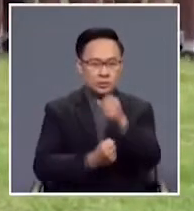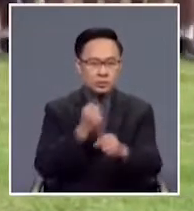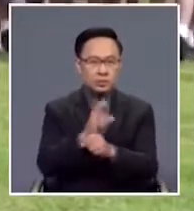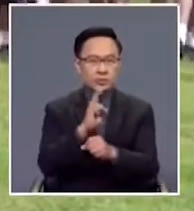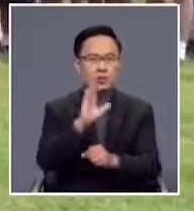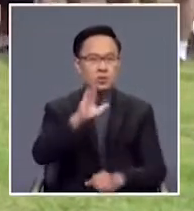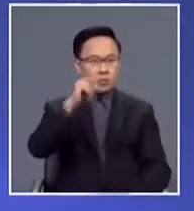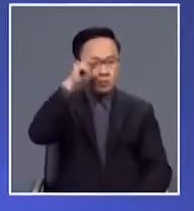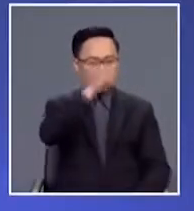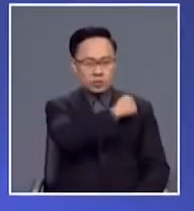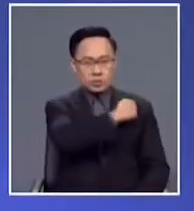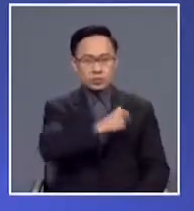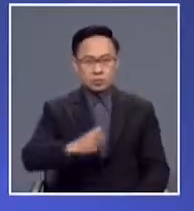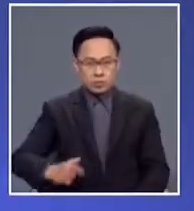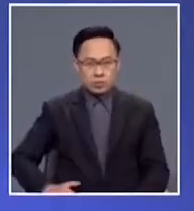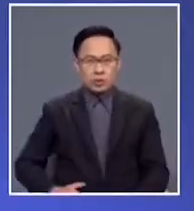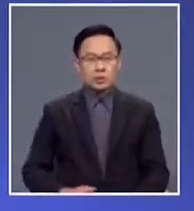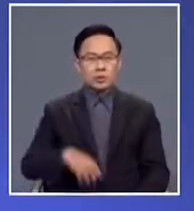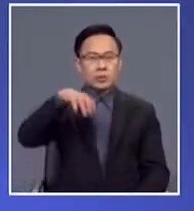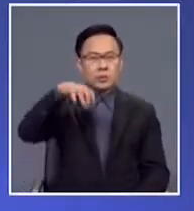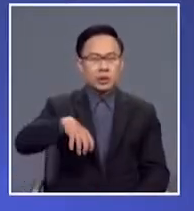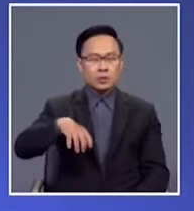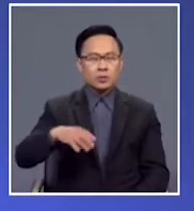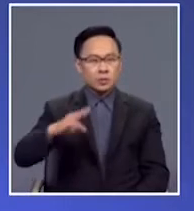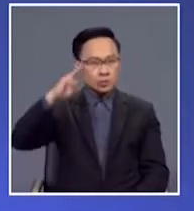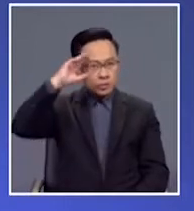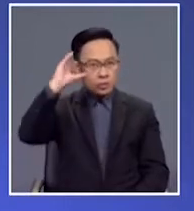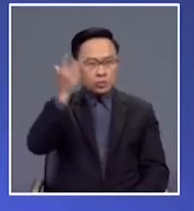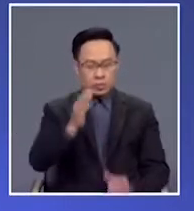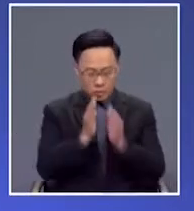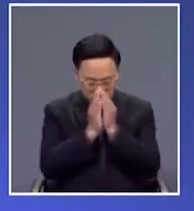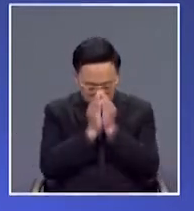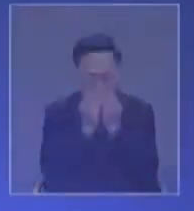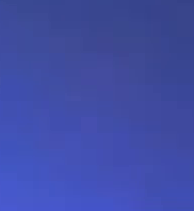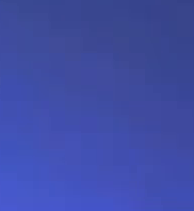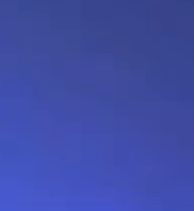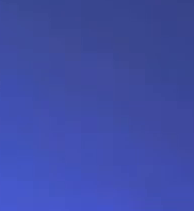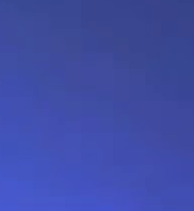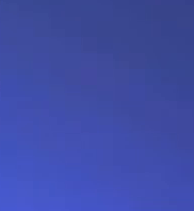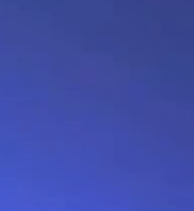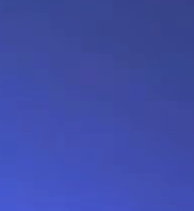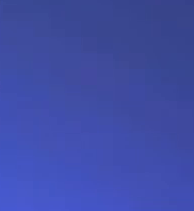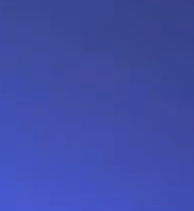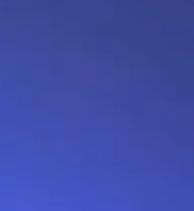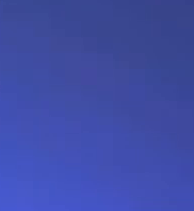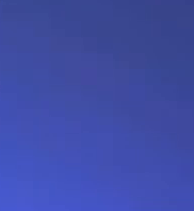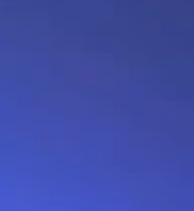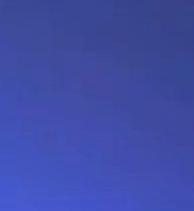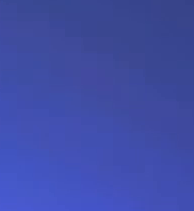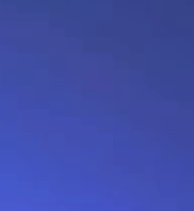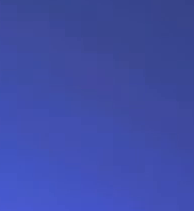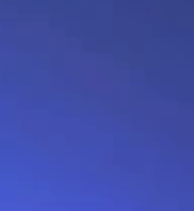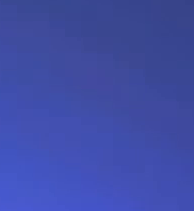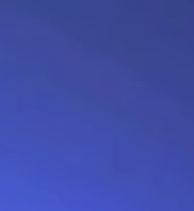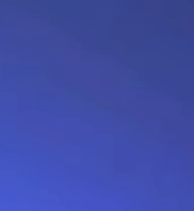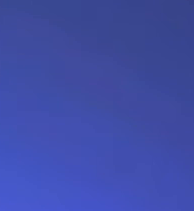นเป็นที่ประจักษ์ซึ่งองค์การลูกเสือโลกได้ถวายพระเกียรติยศโดยทูลเกล้าถวายตำแหน่งหัวหน้าผู้ให้การฝึกอบรมผู้กำ